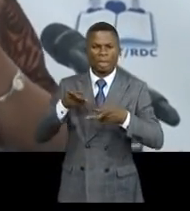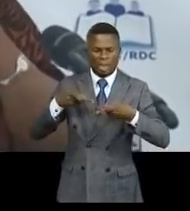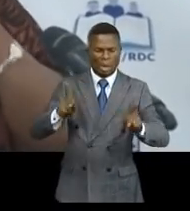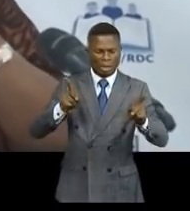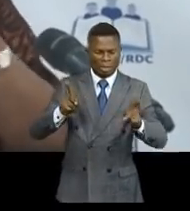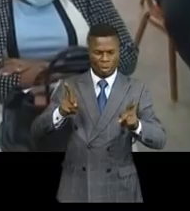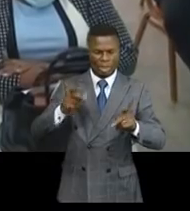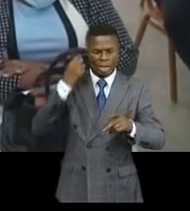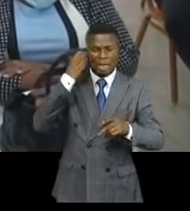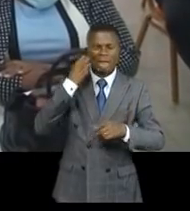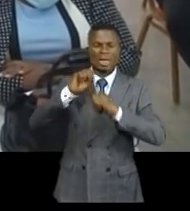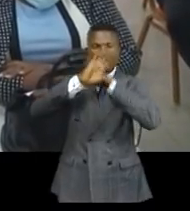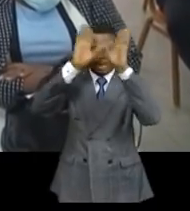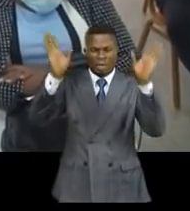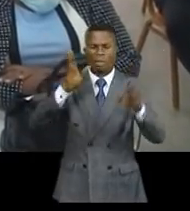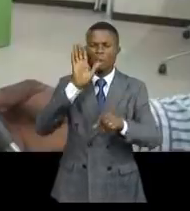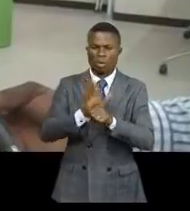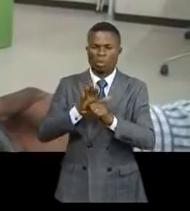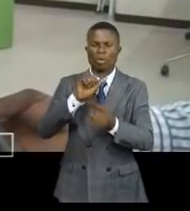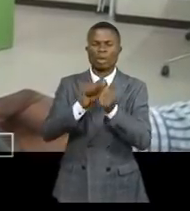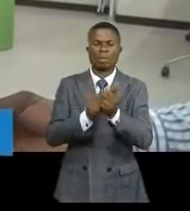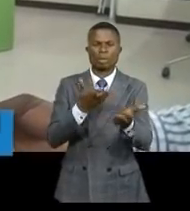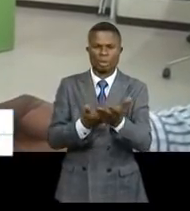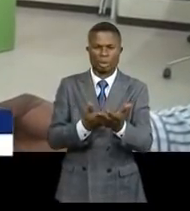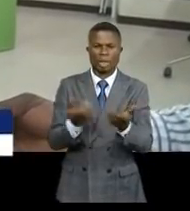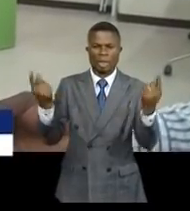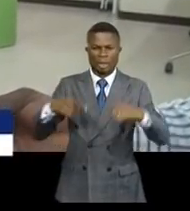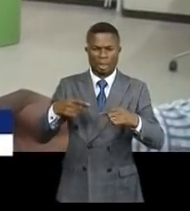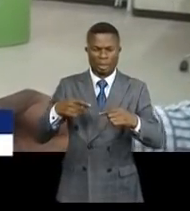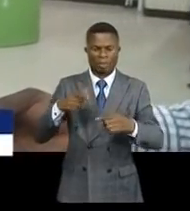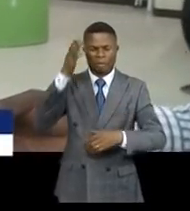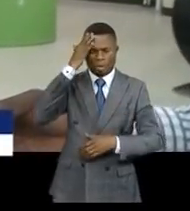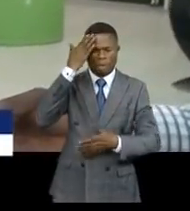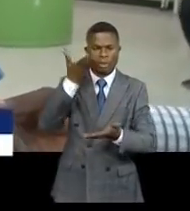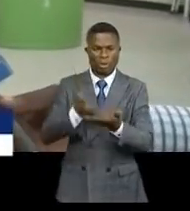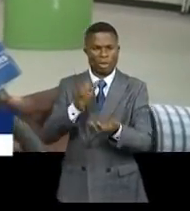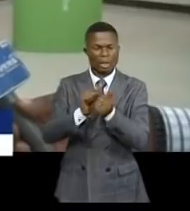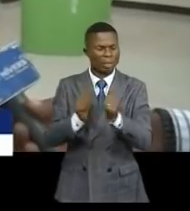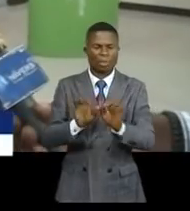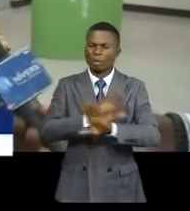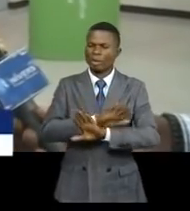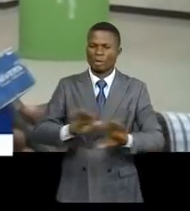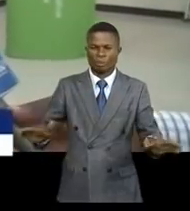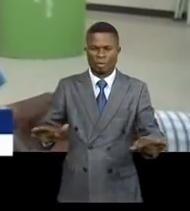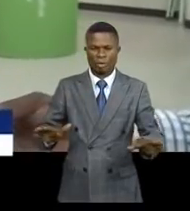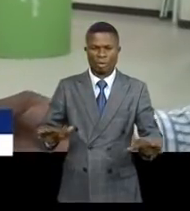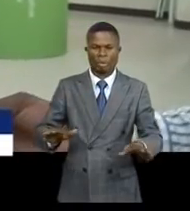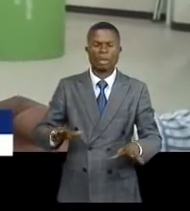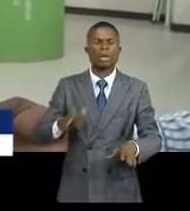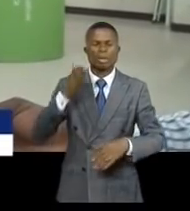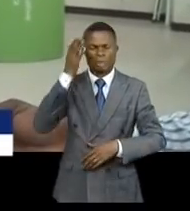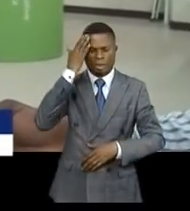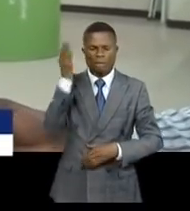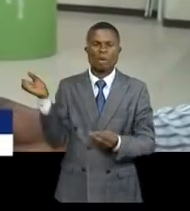beaucoup d'éclairage sur la problématique. Une fois que nous avons pris cette conscience, la question ne se pose même pas. Nous verrons comment